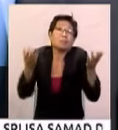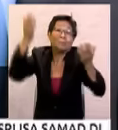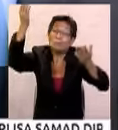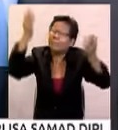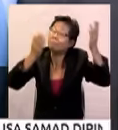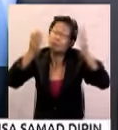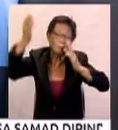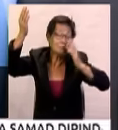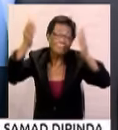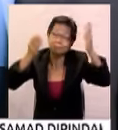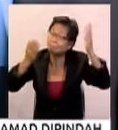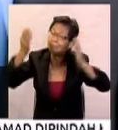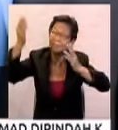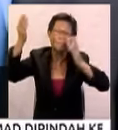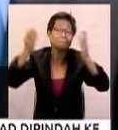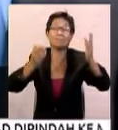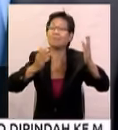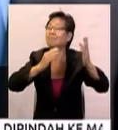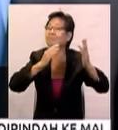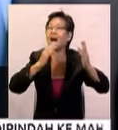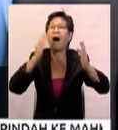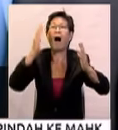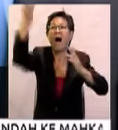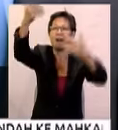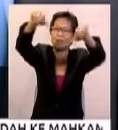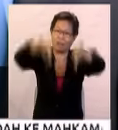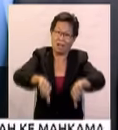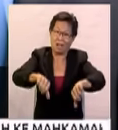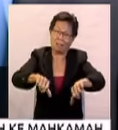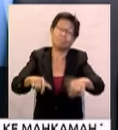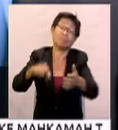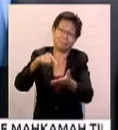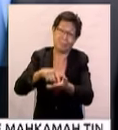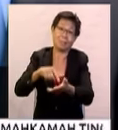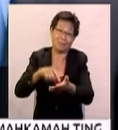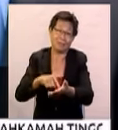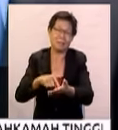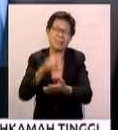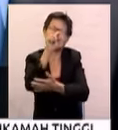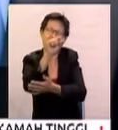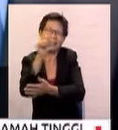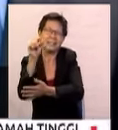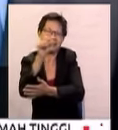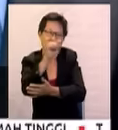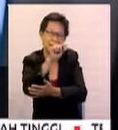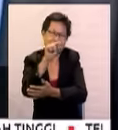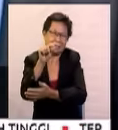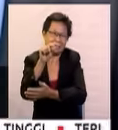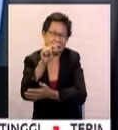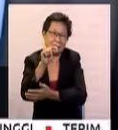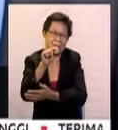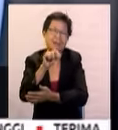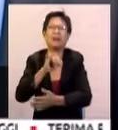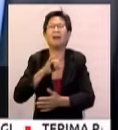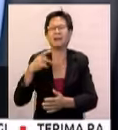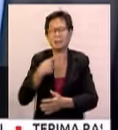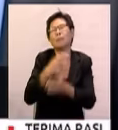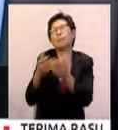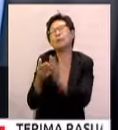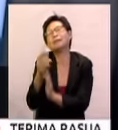tidak mungkin berjaya. Ini sedikit sangat yang diminta daripada